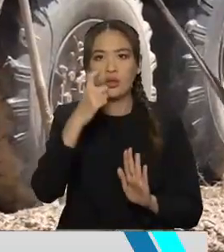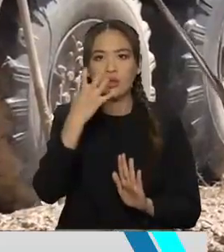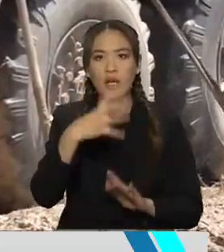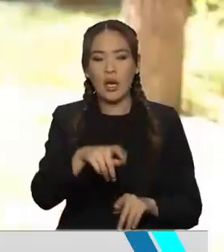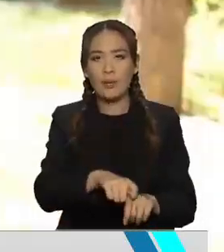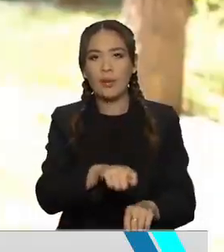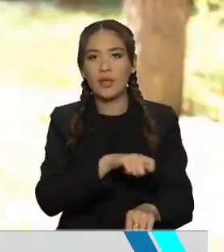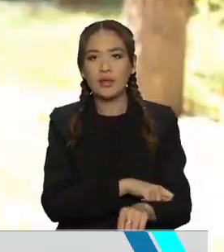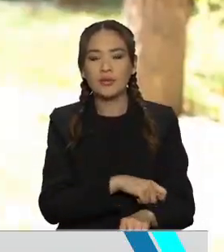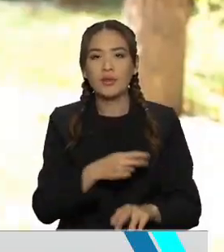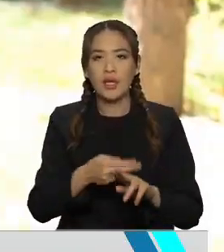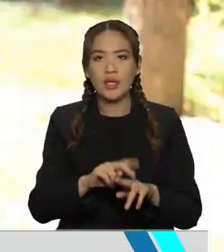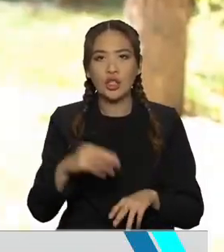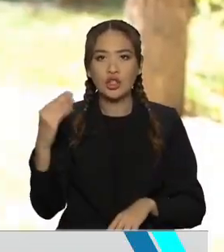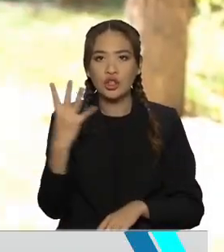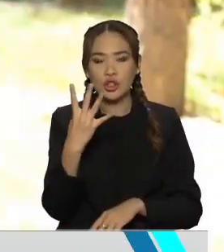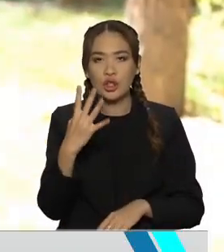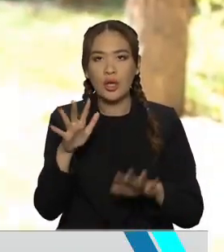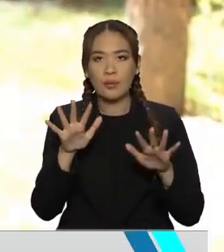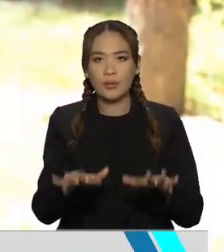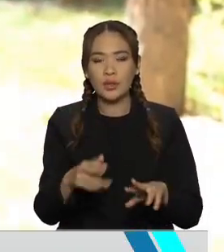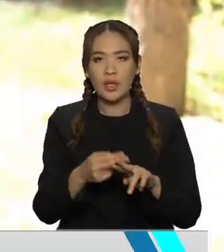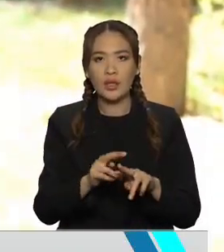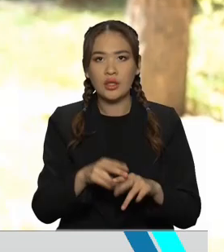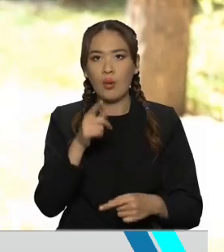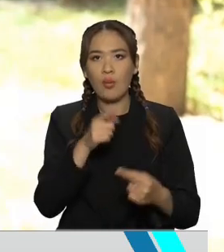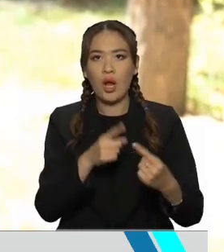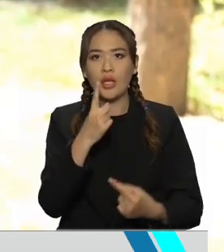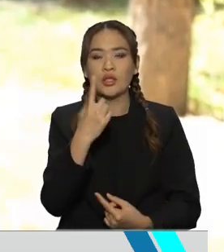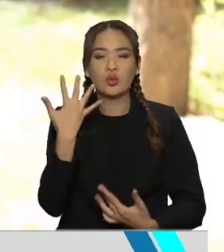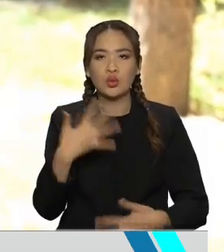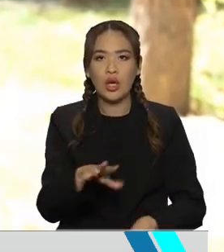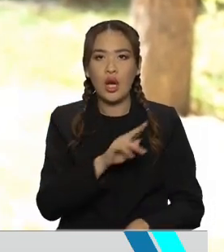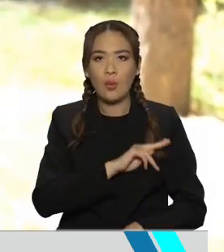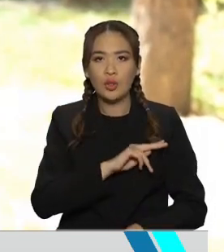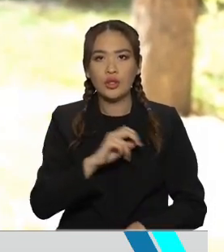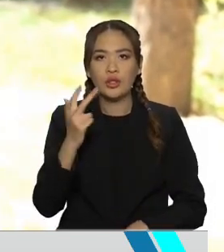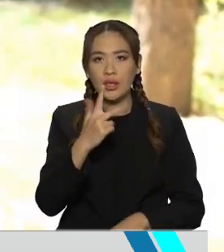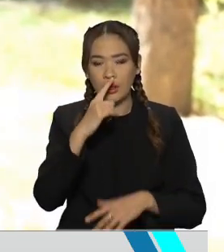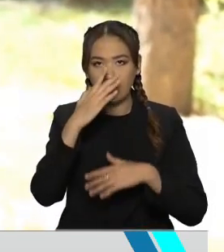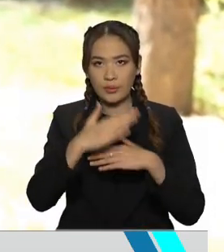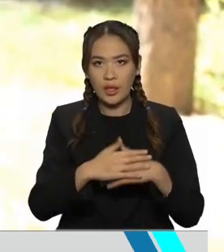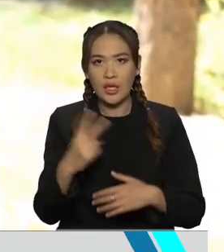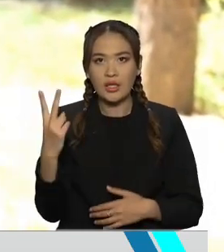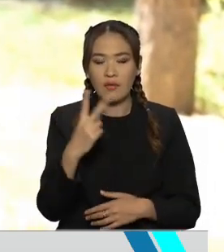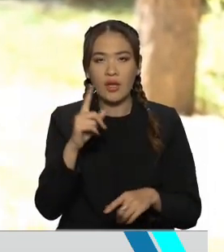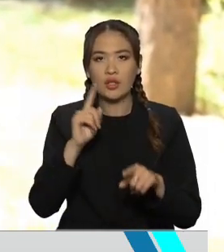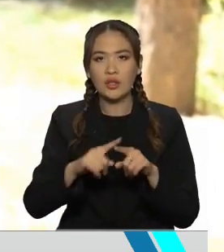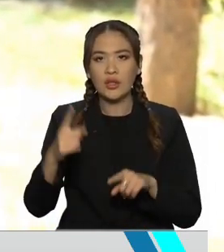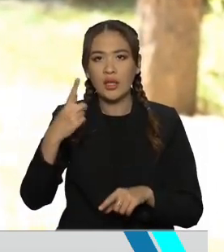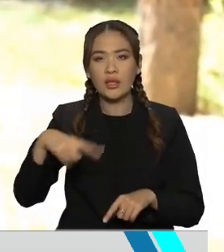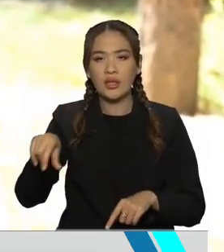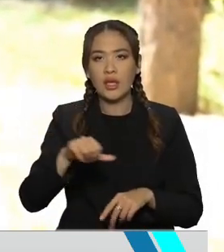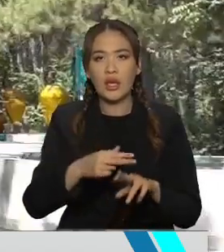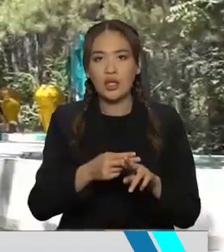метров. У нас 4 скважины сейчас это бурится, один уже работает, 3 уже на подходе, 2 уже в течение недели, уже 2